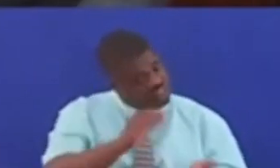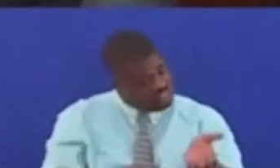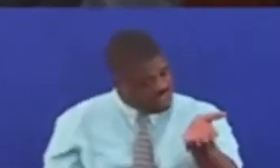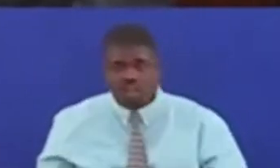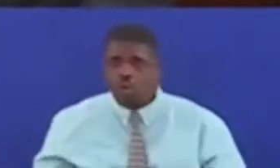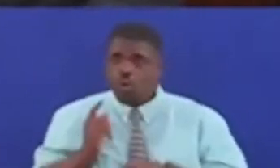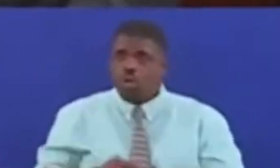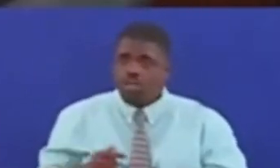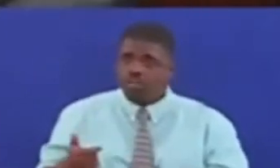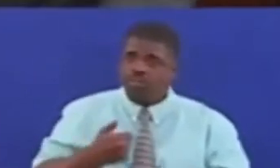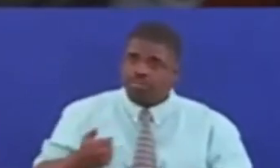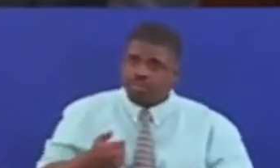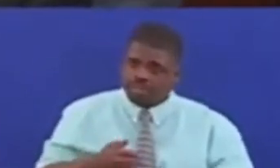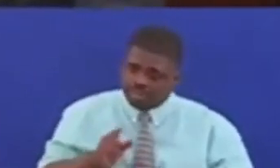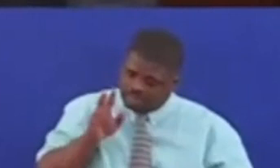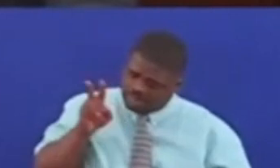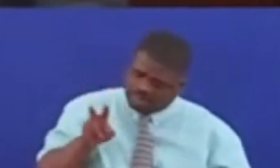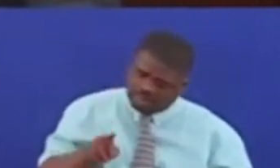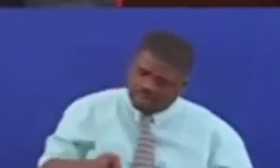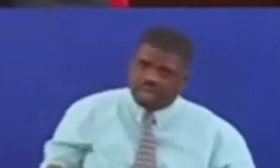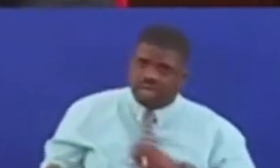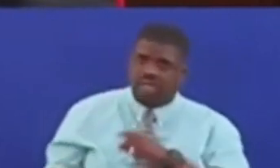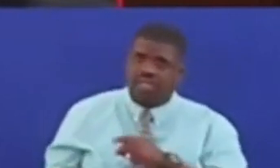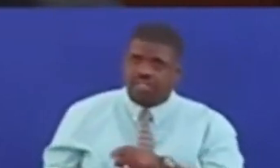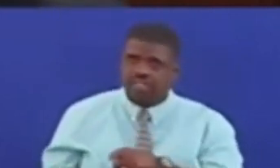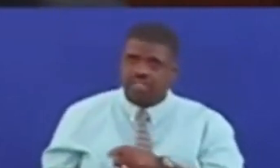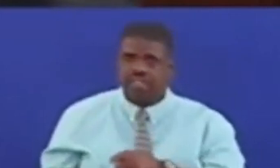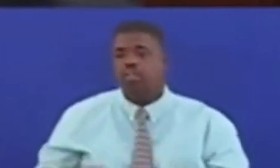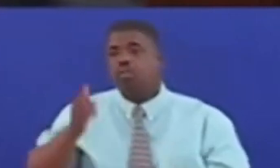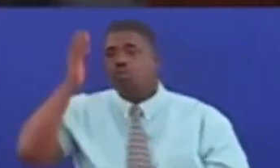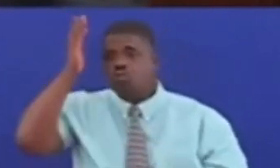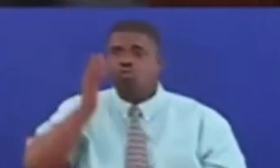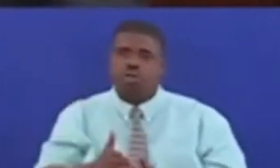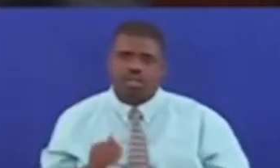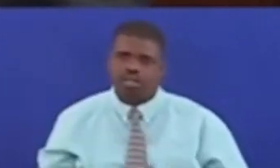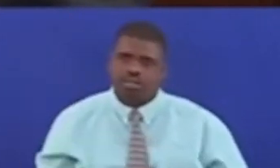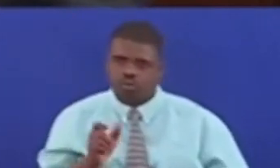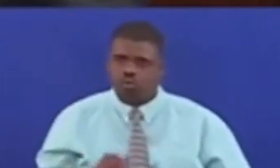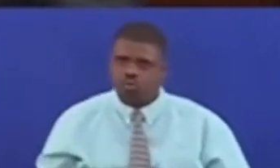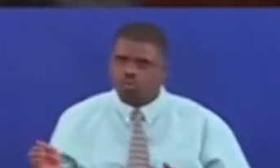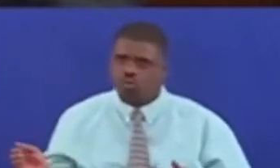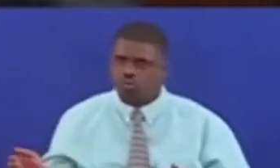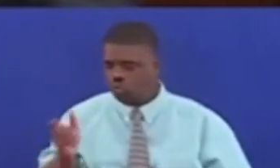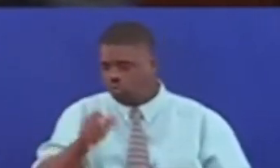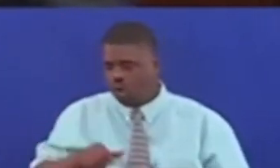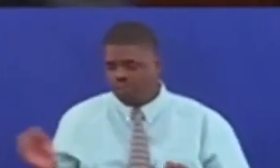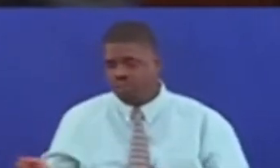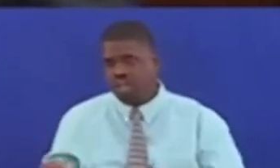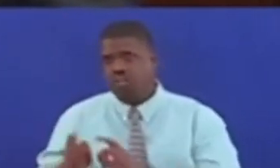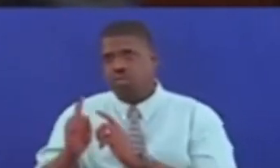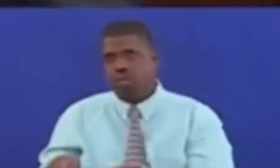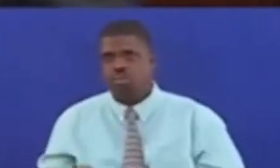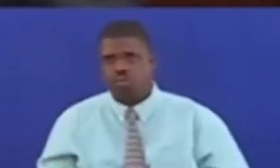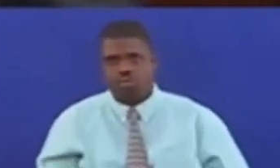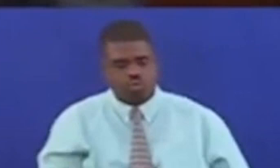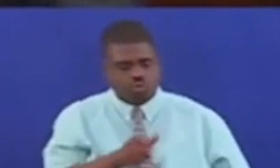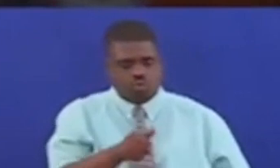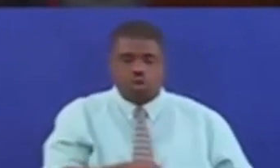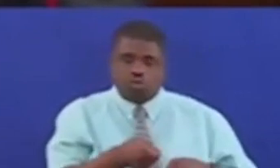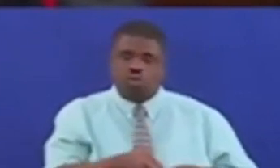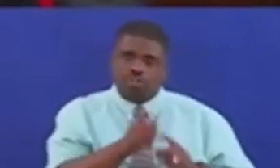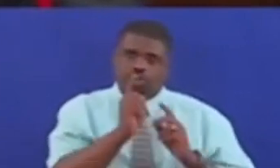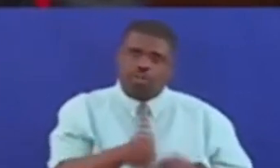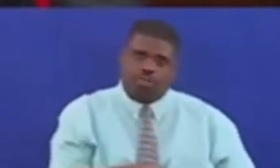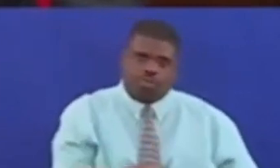wakati naangalia hii, ni kweli wafugaji wametajwa, wakulima wametajwa na wavuvi,